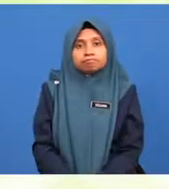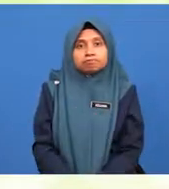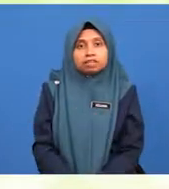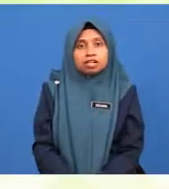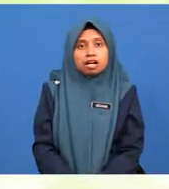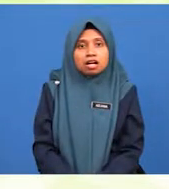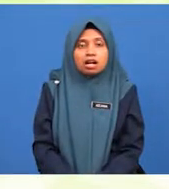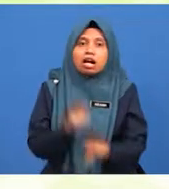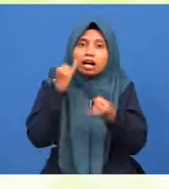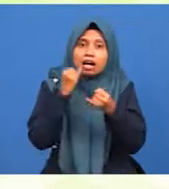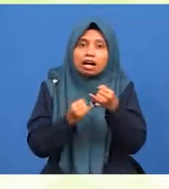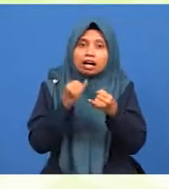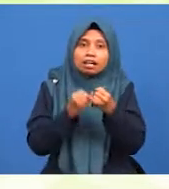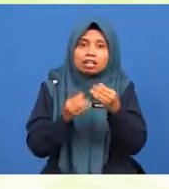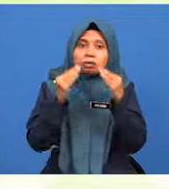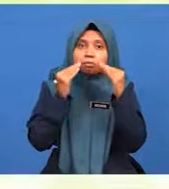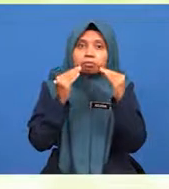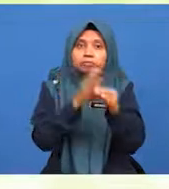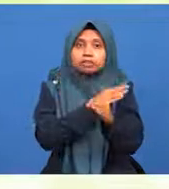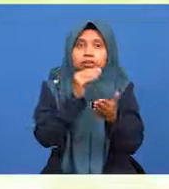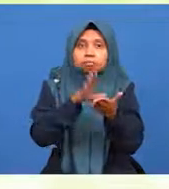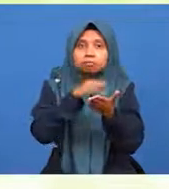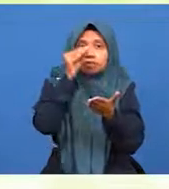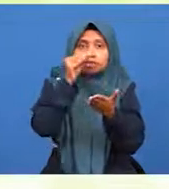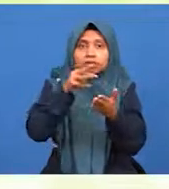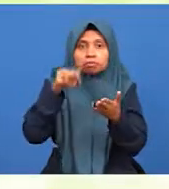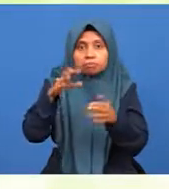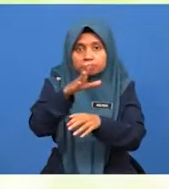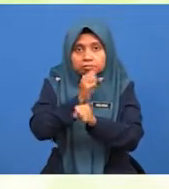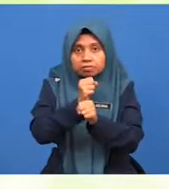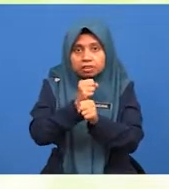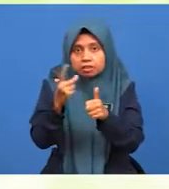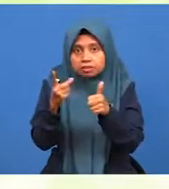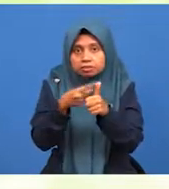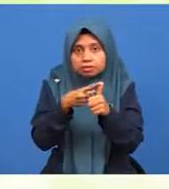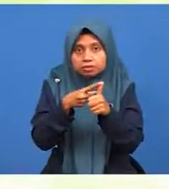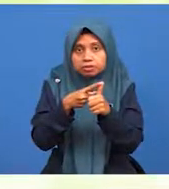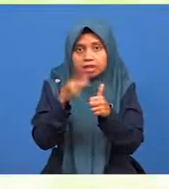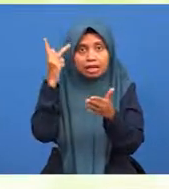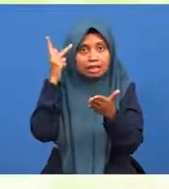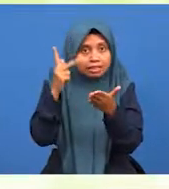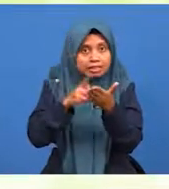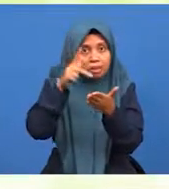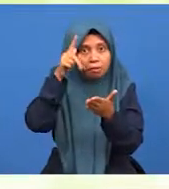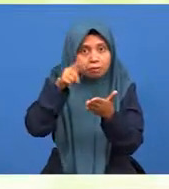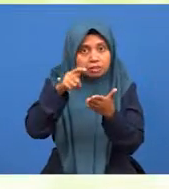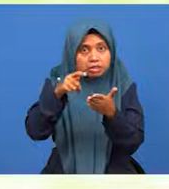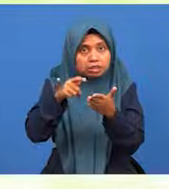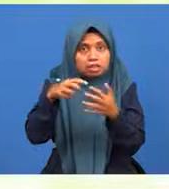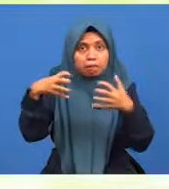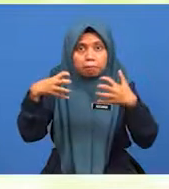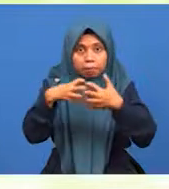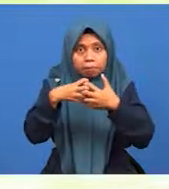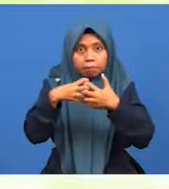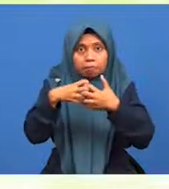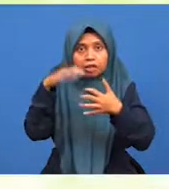Pada akhir pengajaran dan pembelajaran, murid-murid dapat pertama, mengenal pasti penjodoh bilangan yang